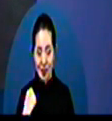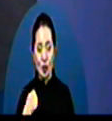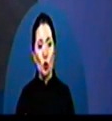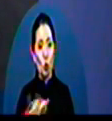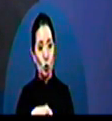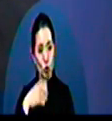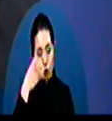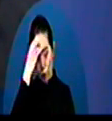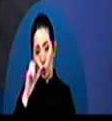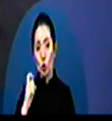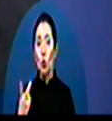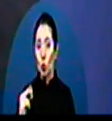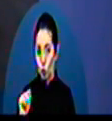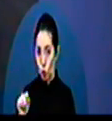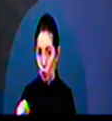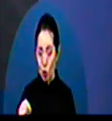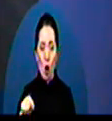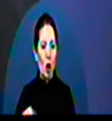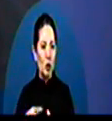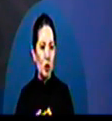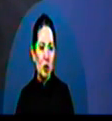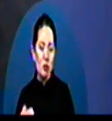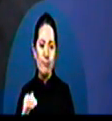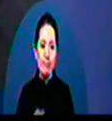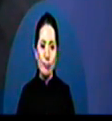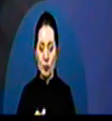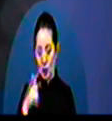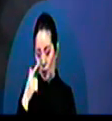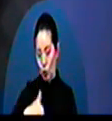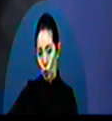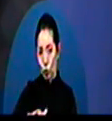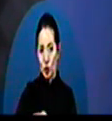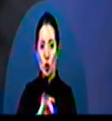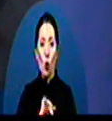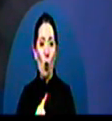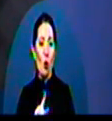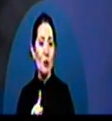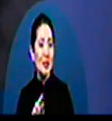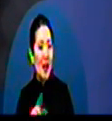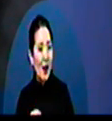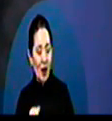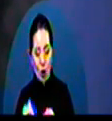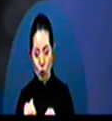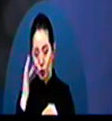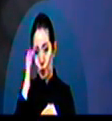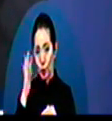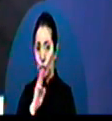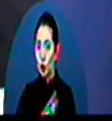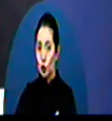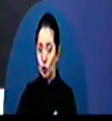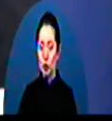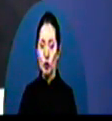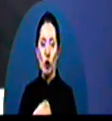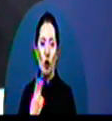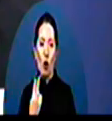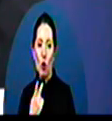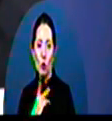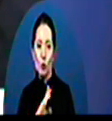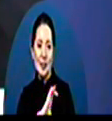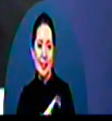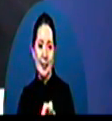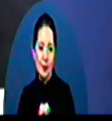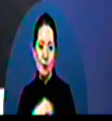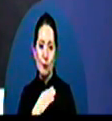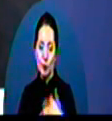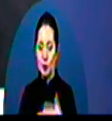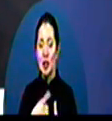хүчин. Энэ утгаараа өнөөдөр манай нэр дэвшигчид нар бол улс орныхоо хувь зээ, хөгжлийн бодлогын төлөө хоёр гүйцэтгэлээр зүтгэх тийм